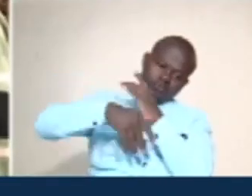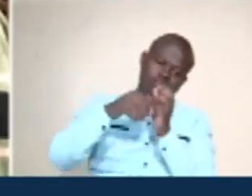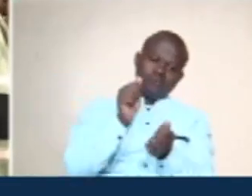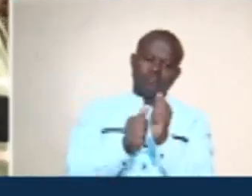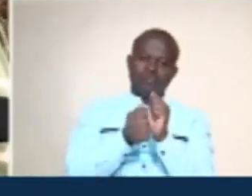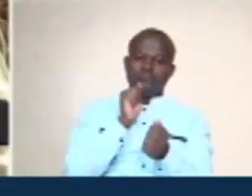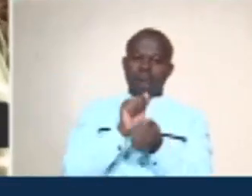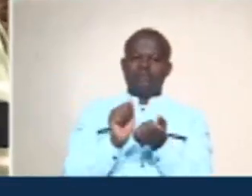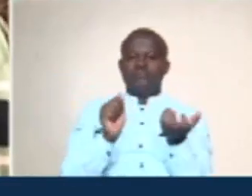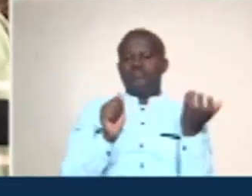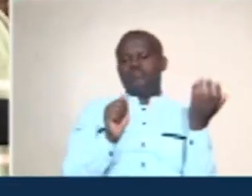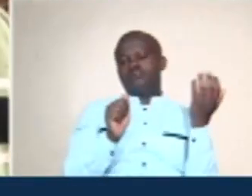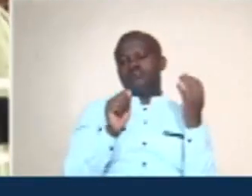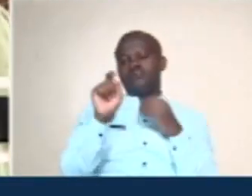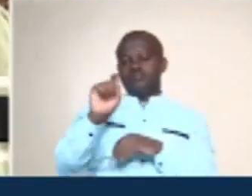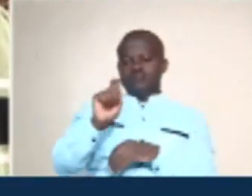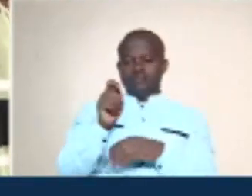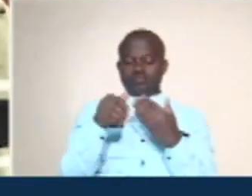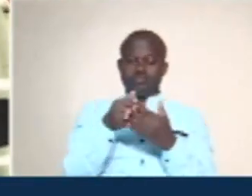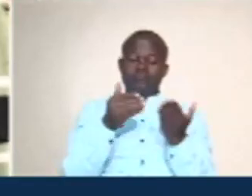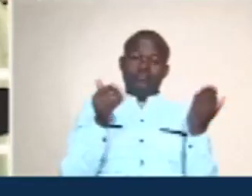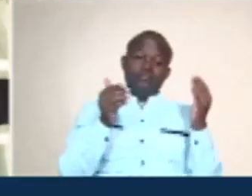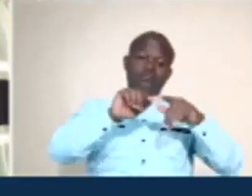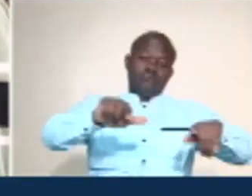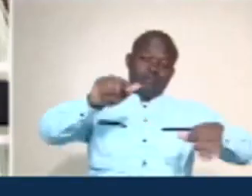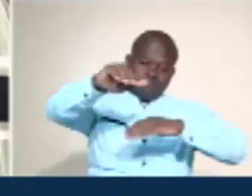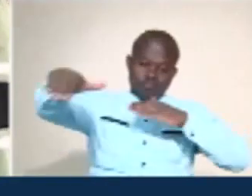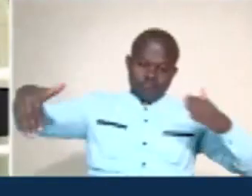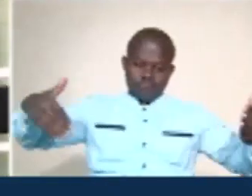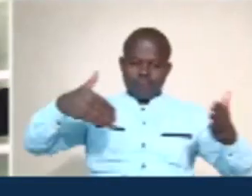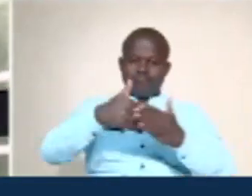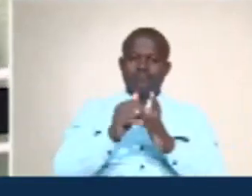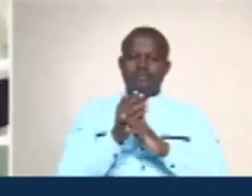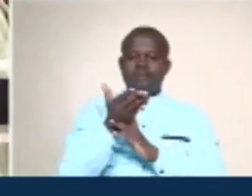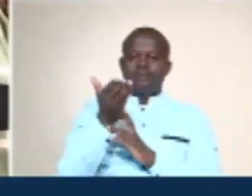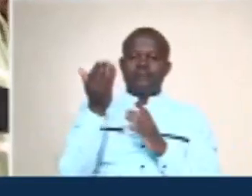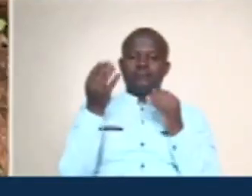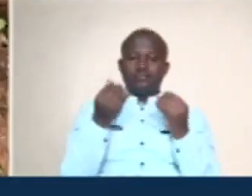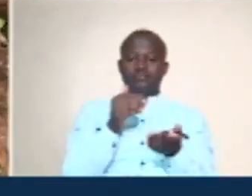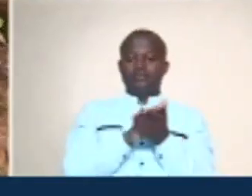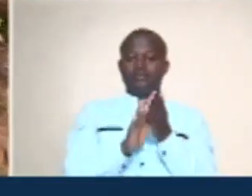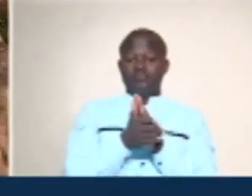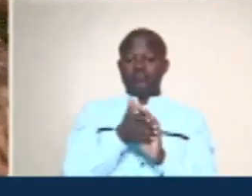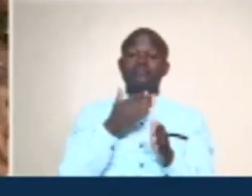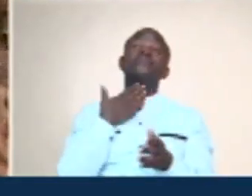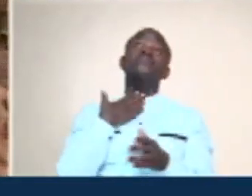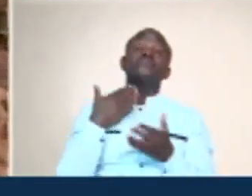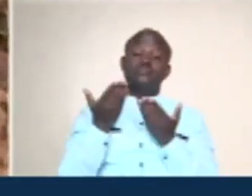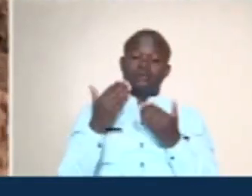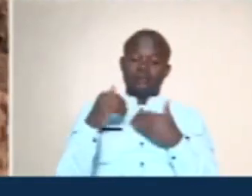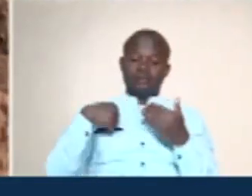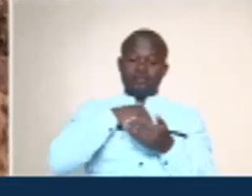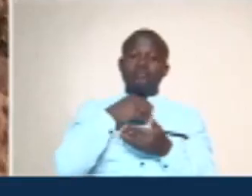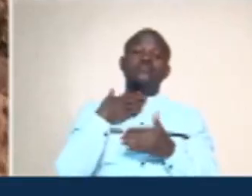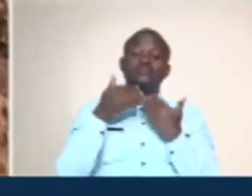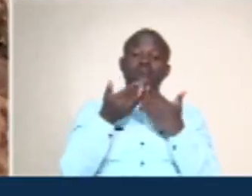igikoni, ansenyera n'ubwiherero, no mu mbuga hose akahaca ubwo habaye n'umukingo. Icyo nifuza ngiye